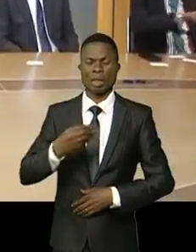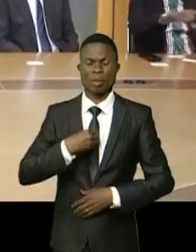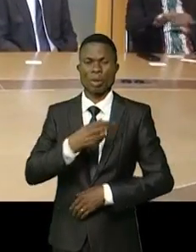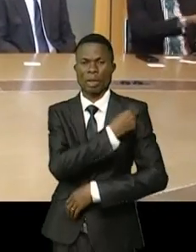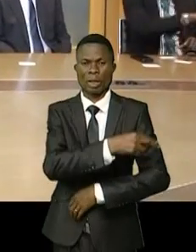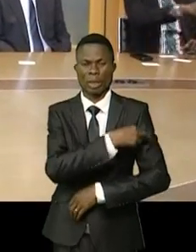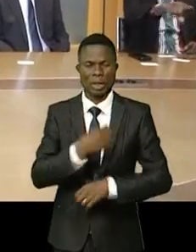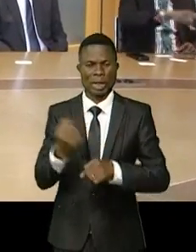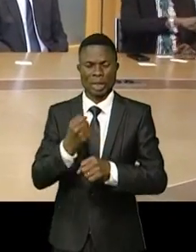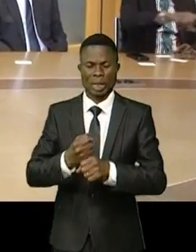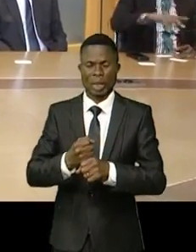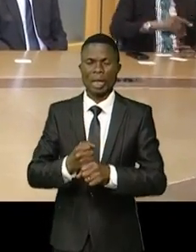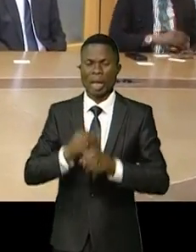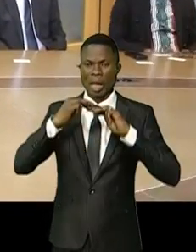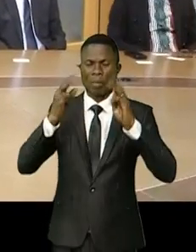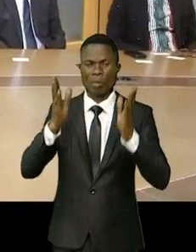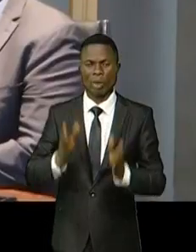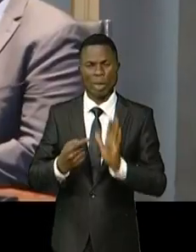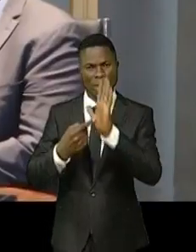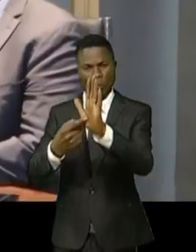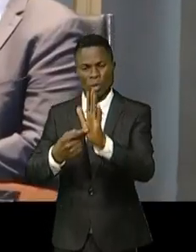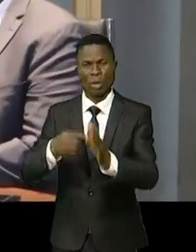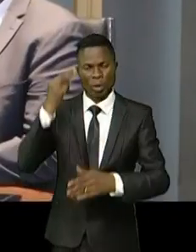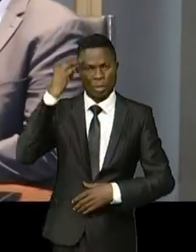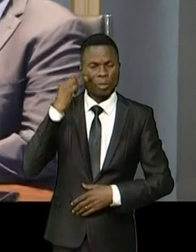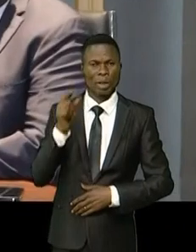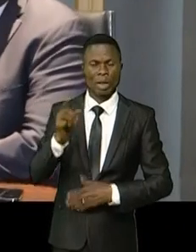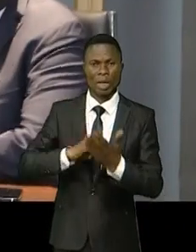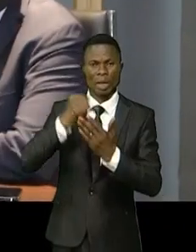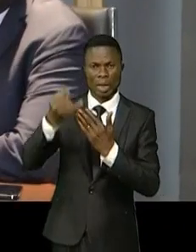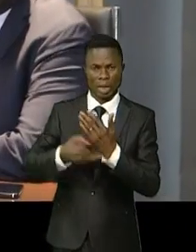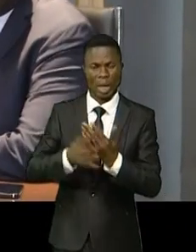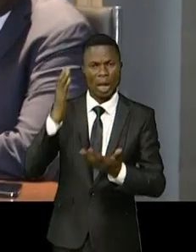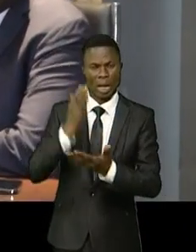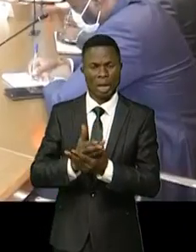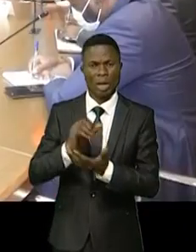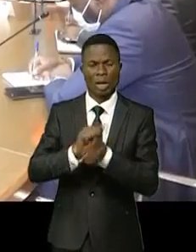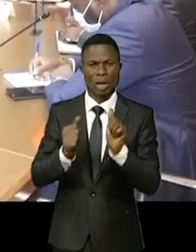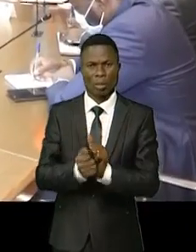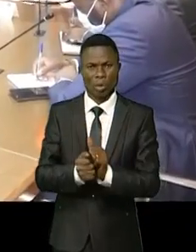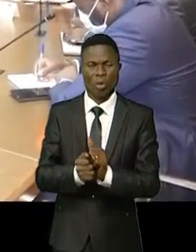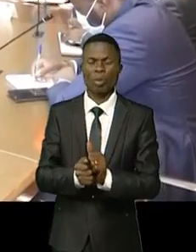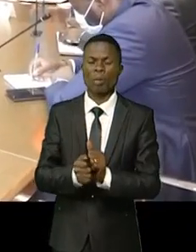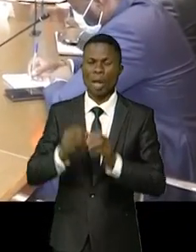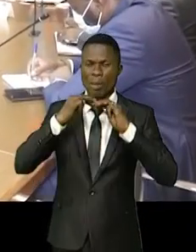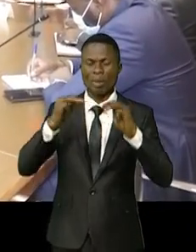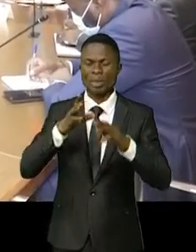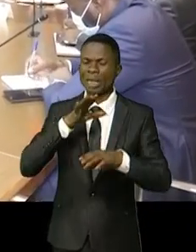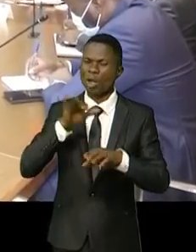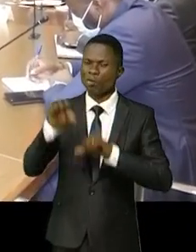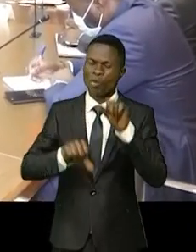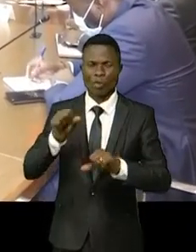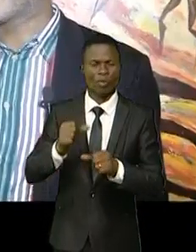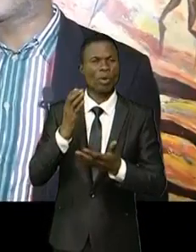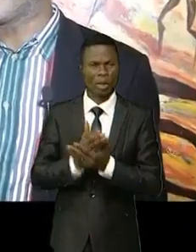dans la messagerie est venue présenter au ministre Kibasa Maliba son projet de mettre fin à la fraude dans la messagerie. Oui,